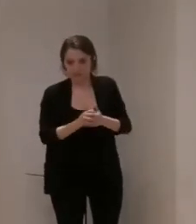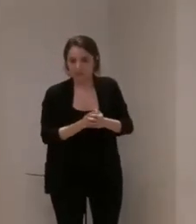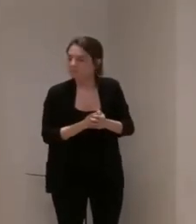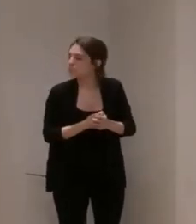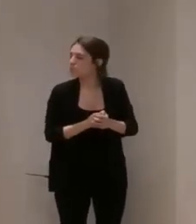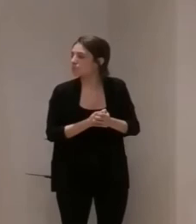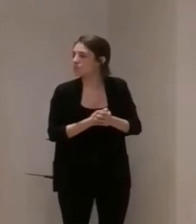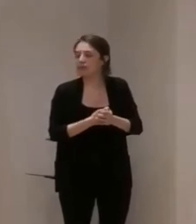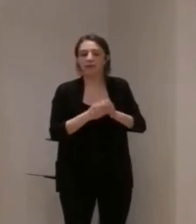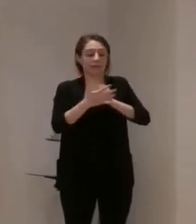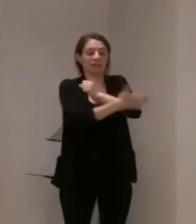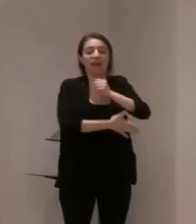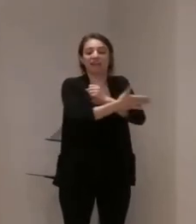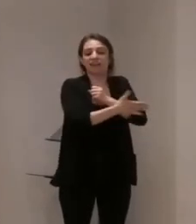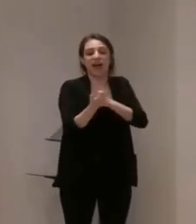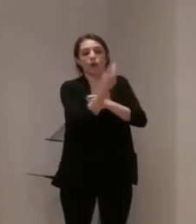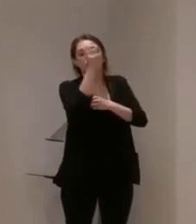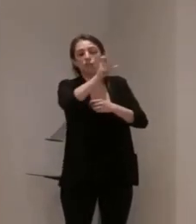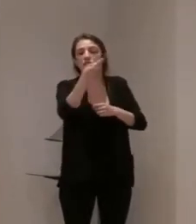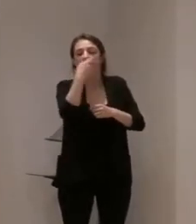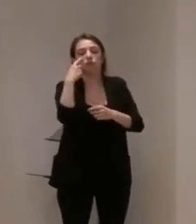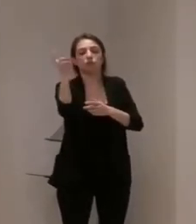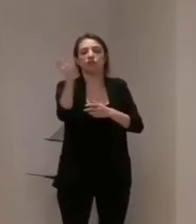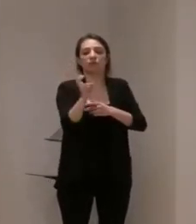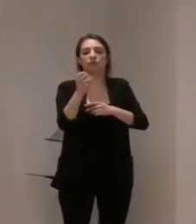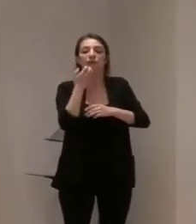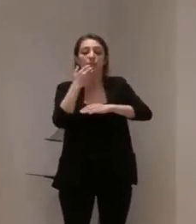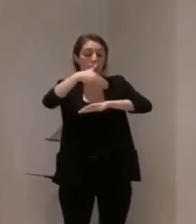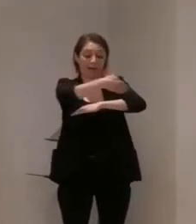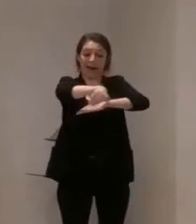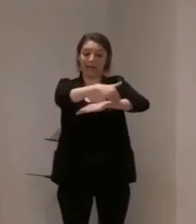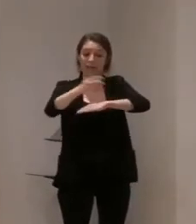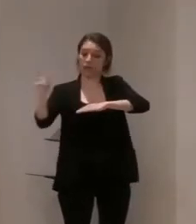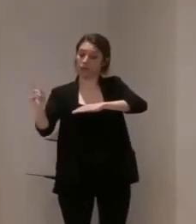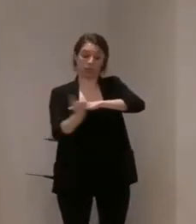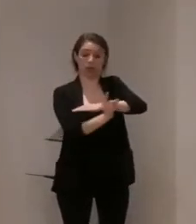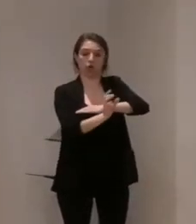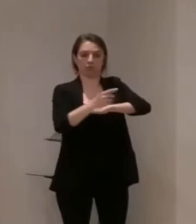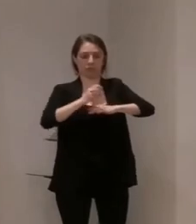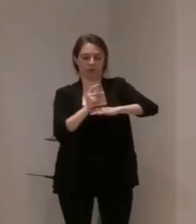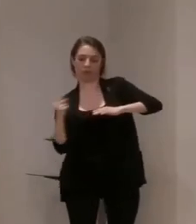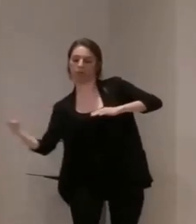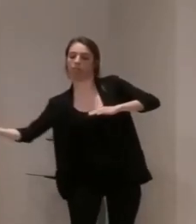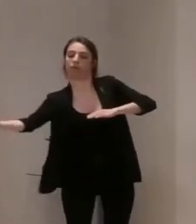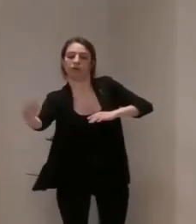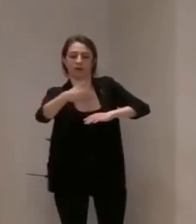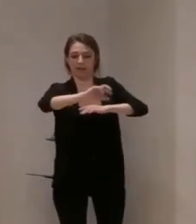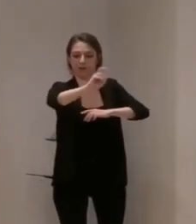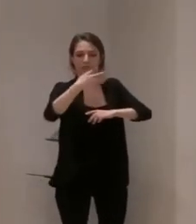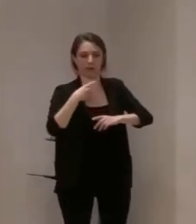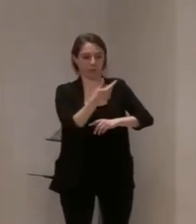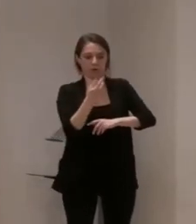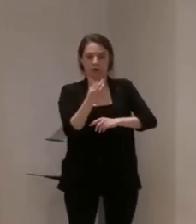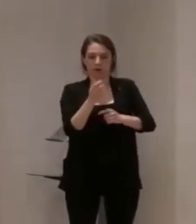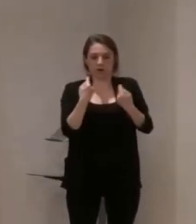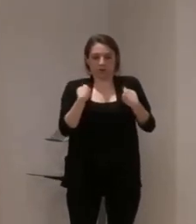Vieletana, t'expliquen que no passen per davant de Vieletana, perquè encara els hi fa dolor i por el fet de